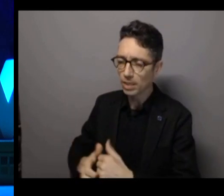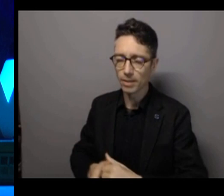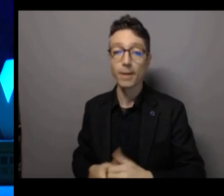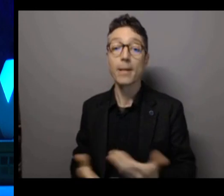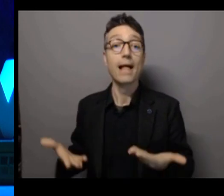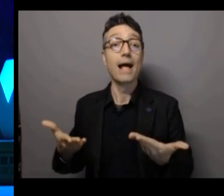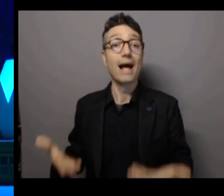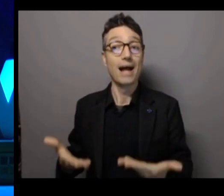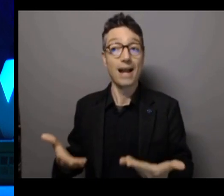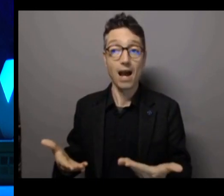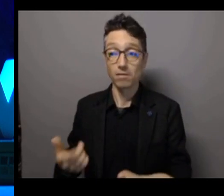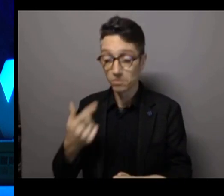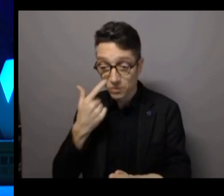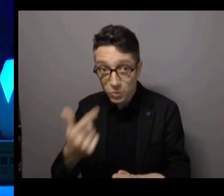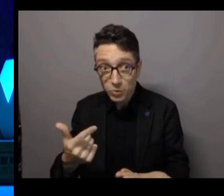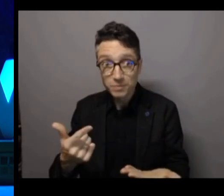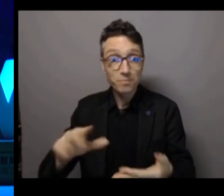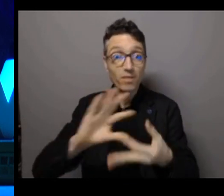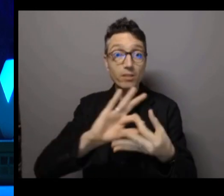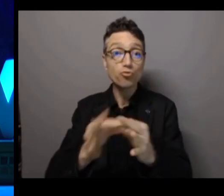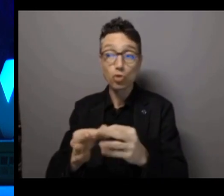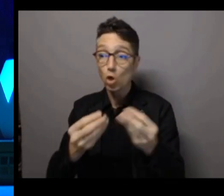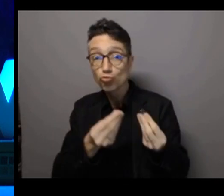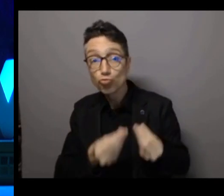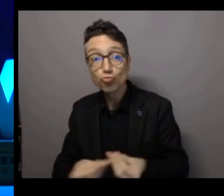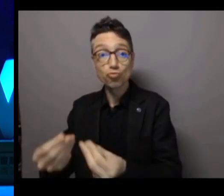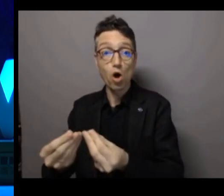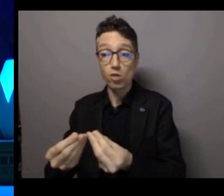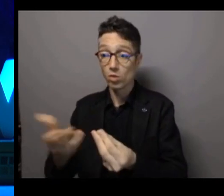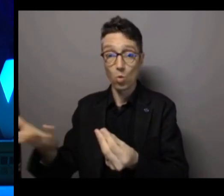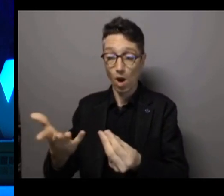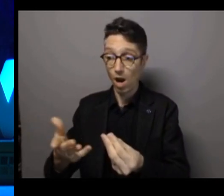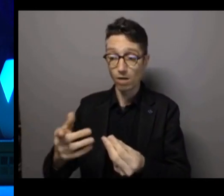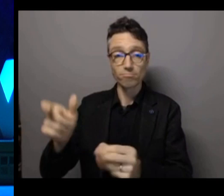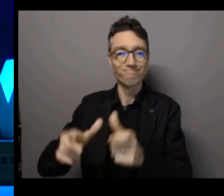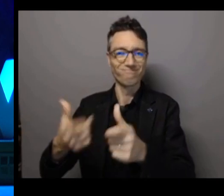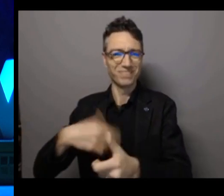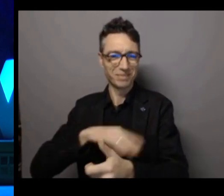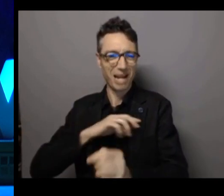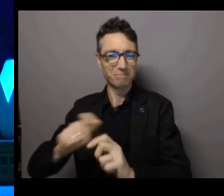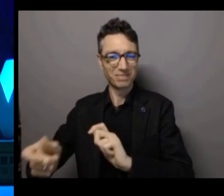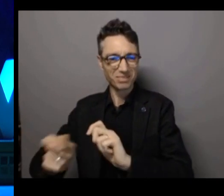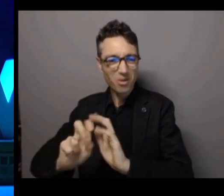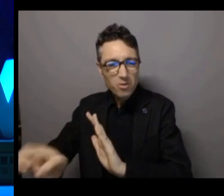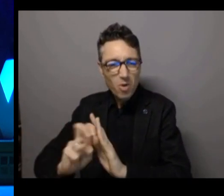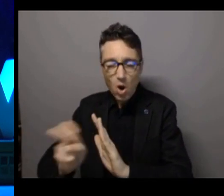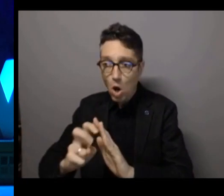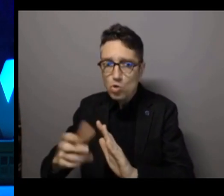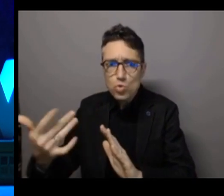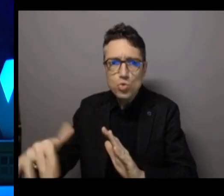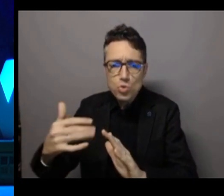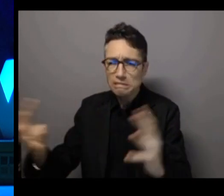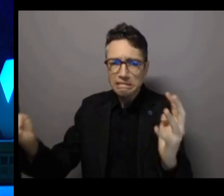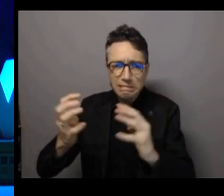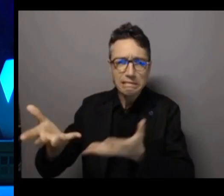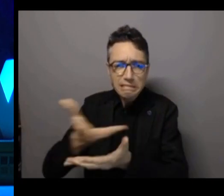qu'ont les Jeux sur les opérateurs de transport. Jamais on a autant brainstormé, réuni les principaux acteurs sur cette question